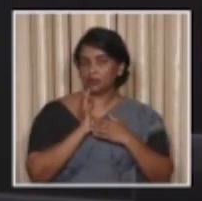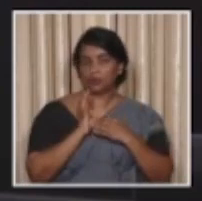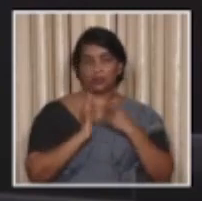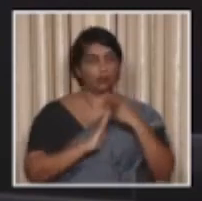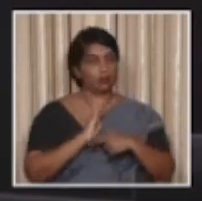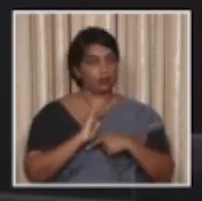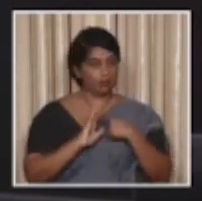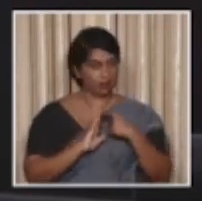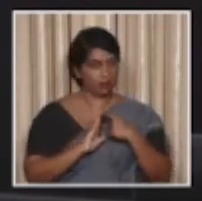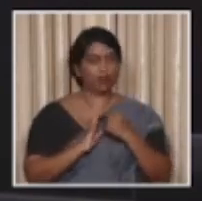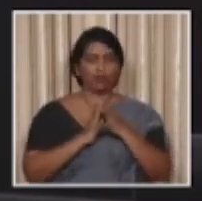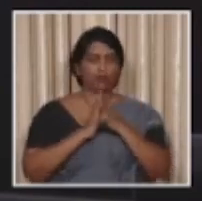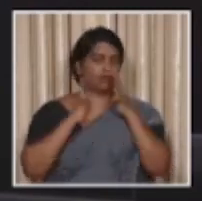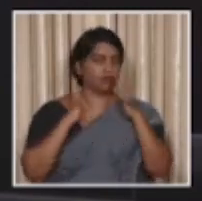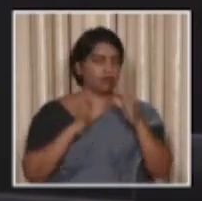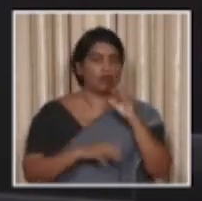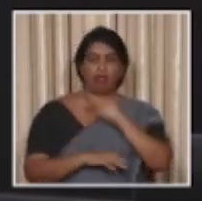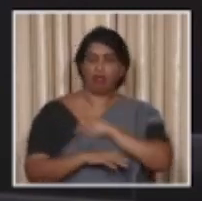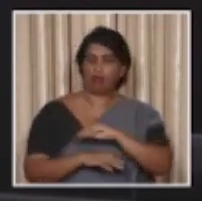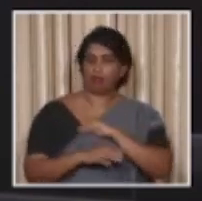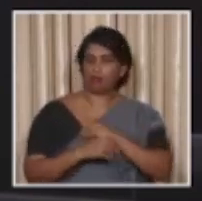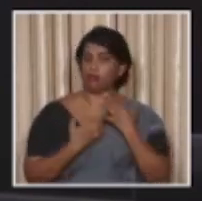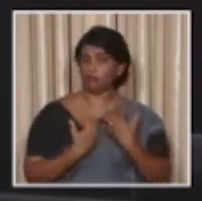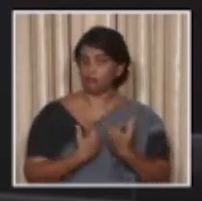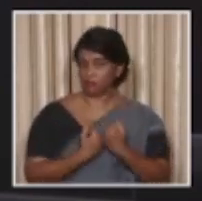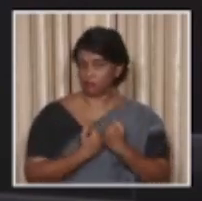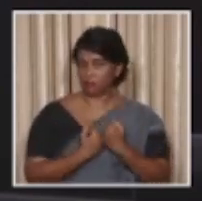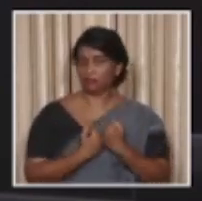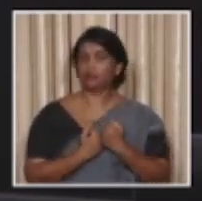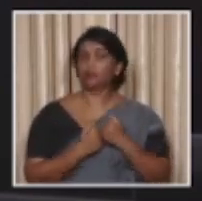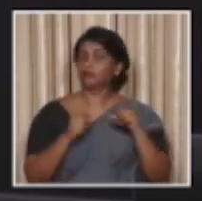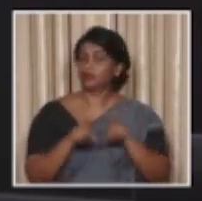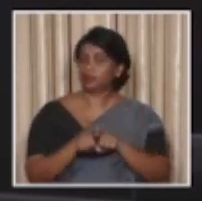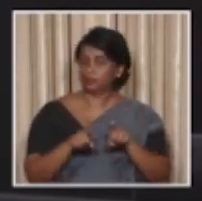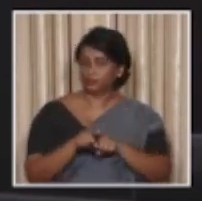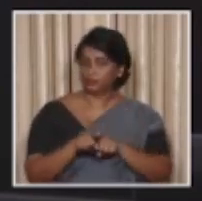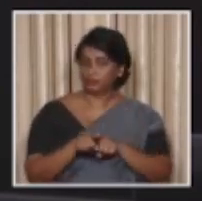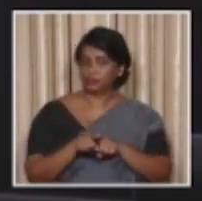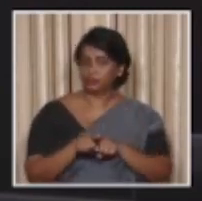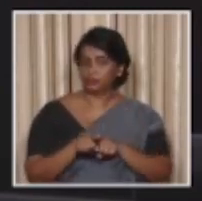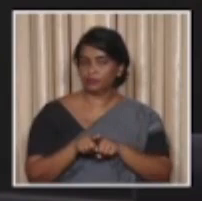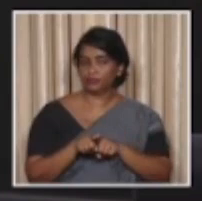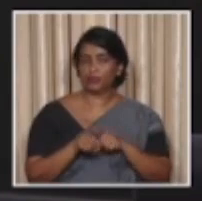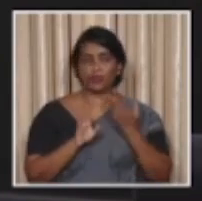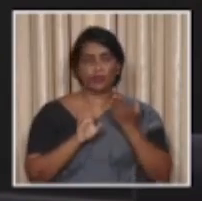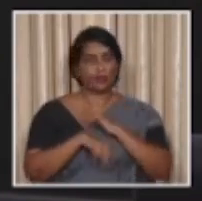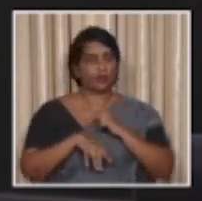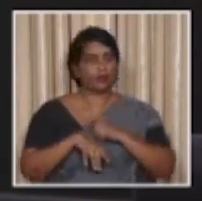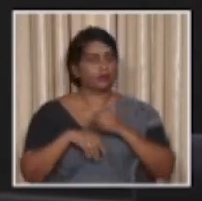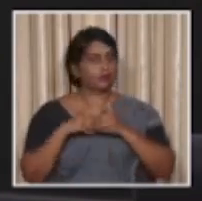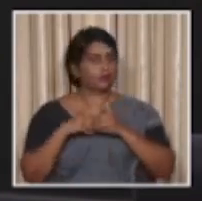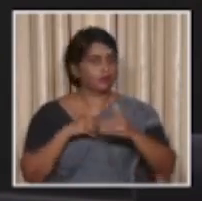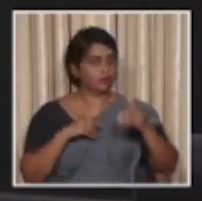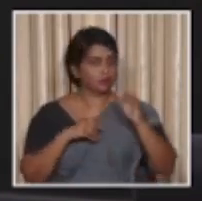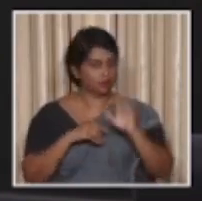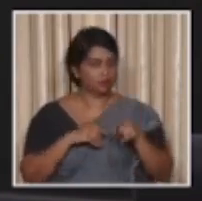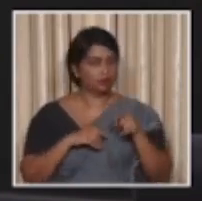රටට විශාල වශයෙන් ආදායම් ලැබිච්ච, ඒ වගේම පෞගේ කාලවකවානු තුළ